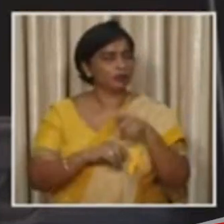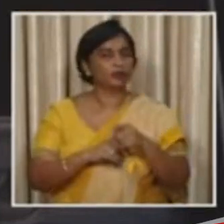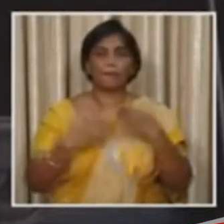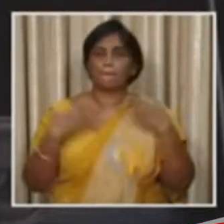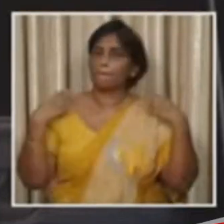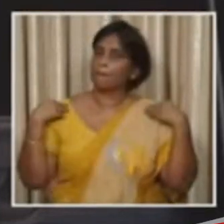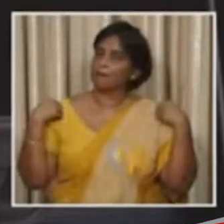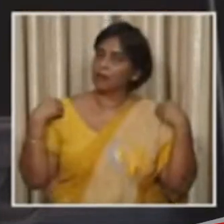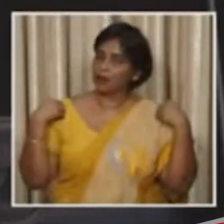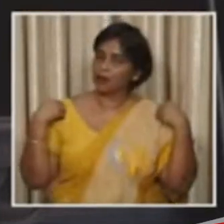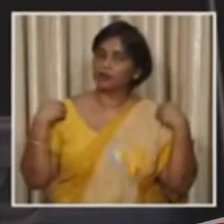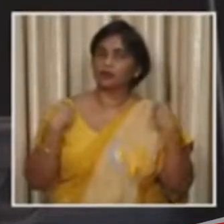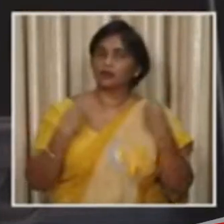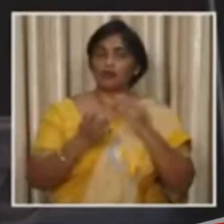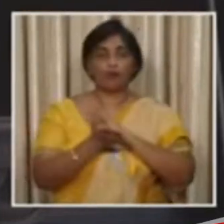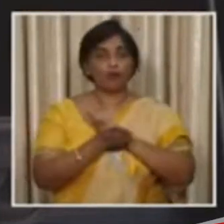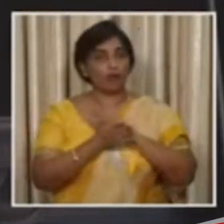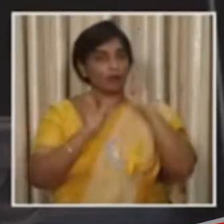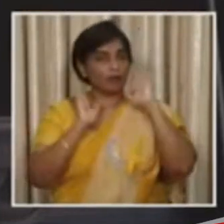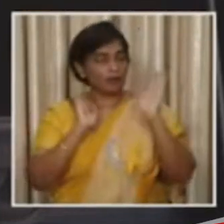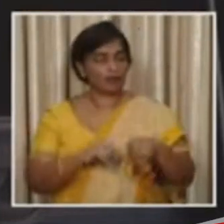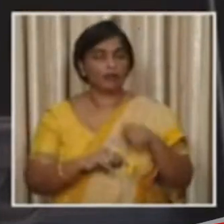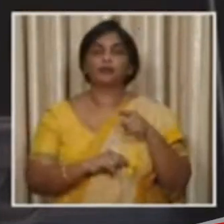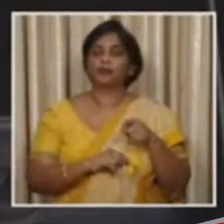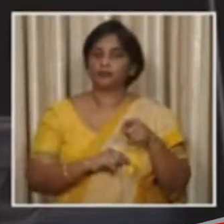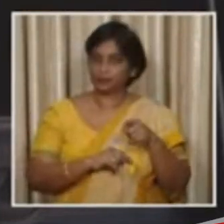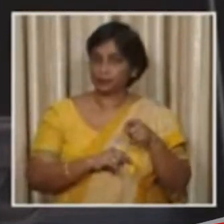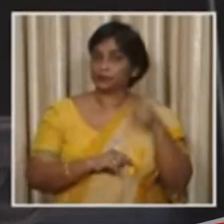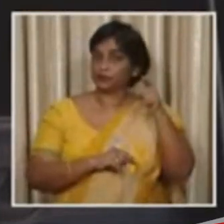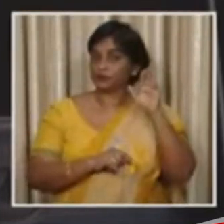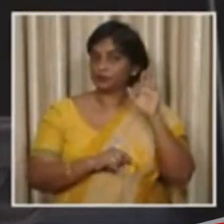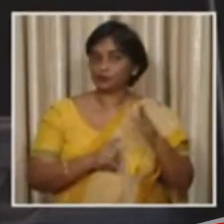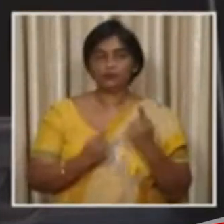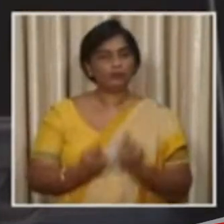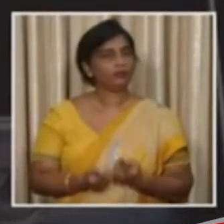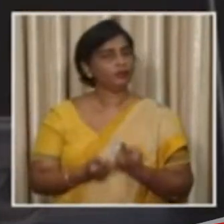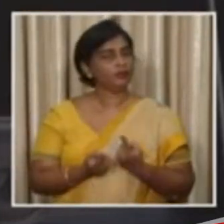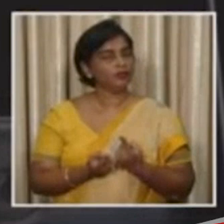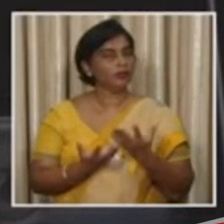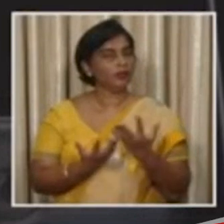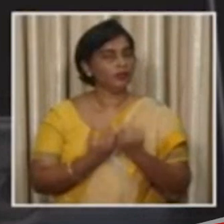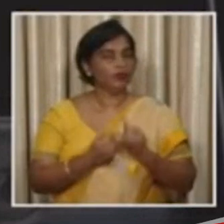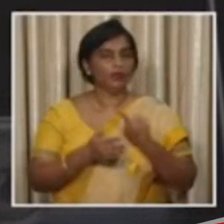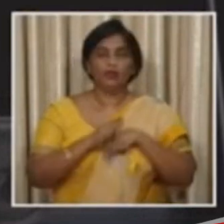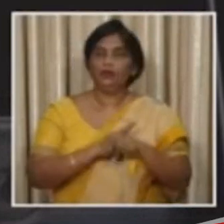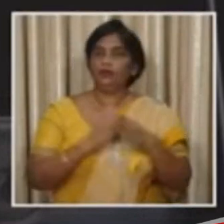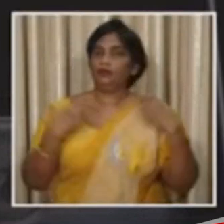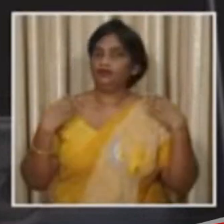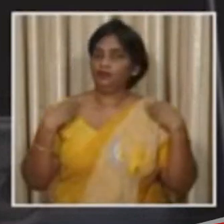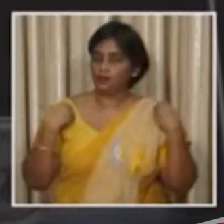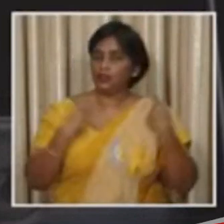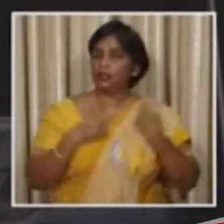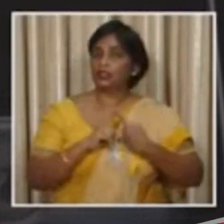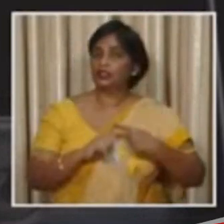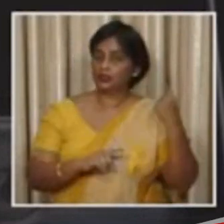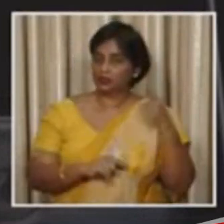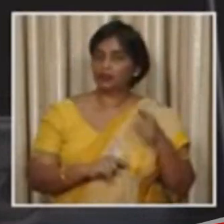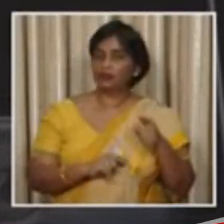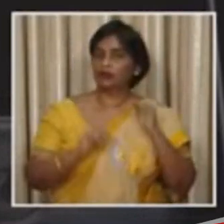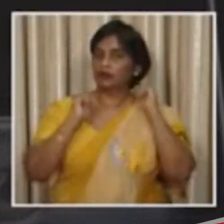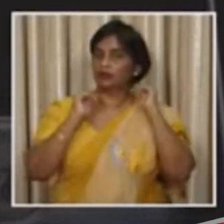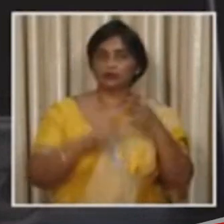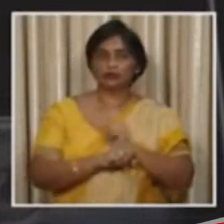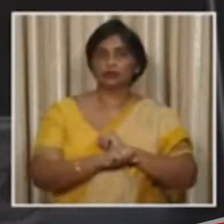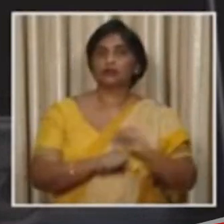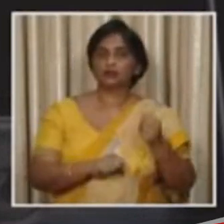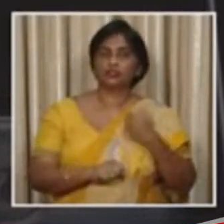පහසුකම් හෝටල් සහ ඔවුන්ගේ අවශ්‍යතාවයන්ට අවශ්‍ය යටිතල පහසුකම් වල දියුණුව ප්‍රමාණවත් නැහැ